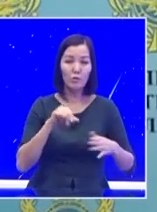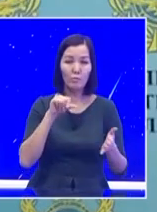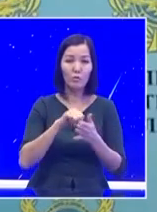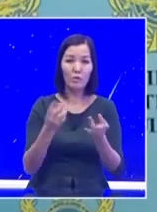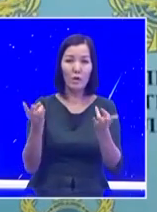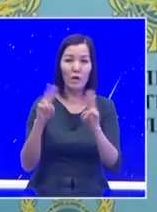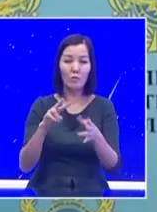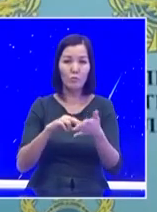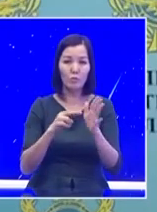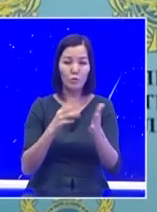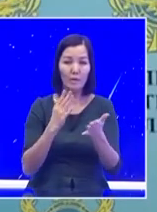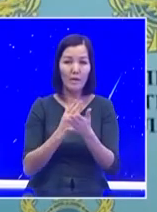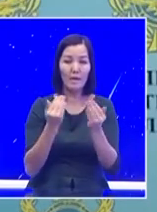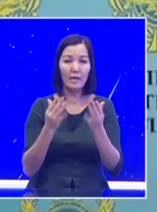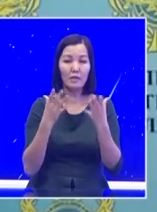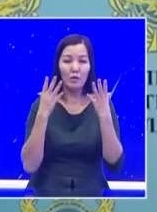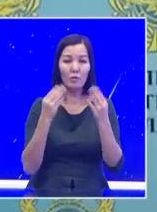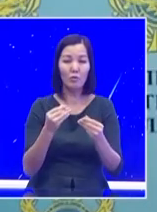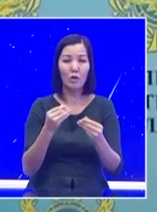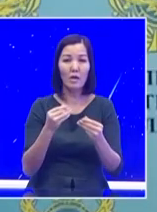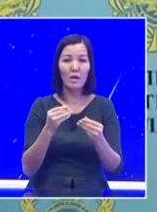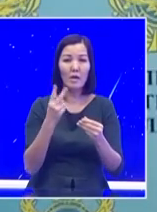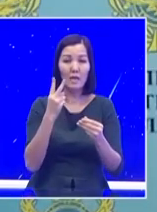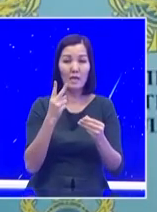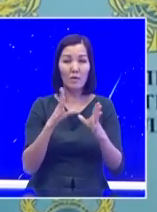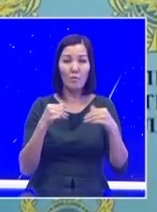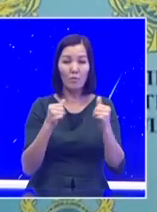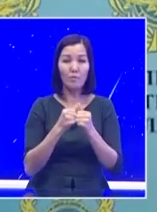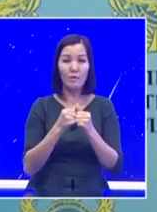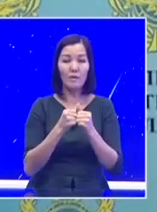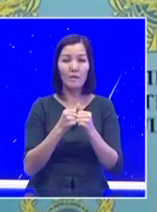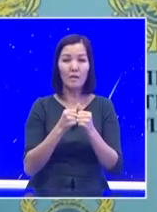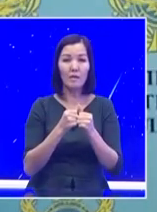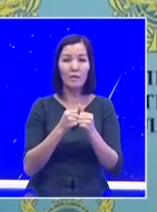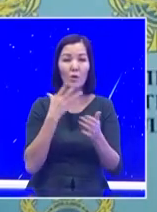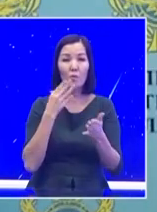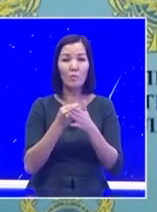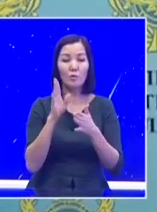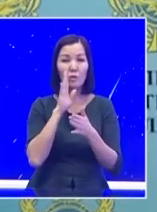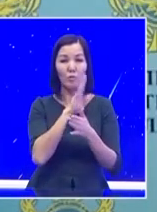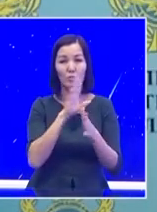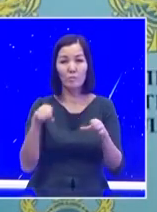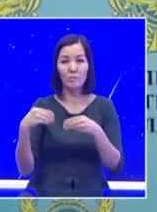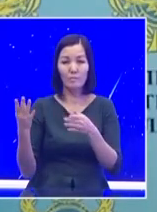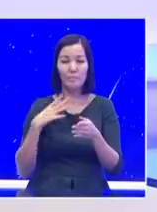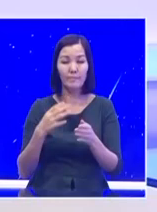сонда қалуды жоспарлаған. Қазіргі кезде 23 жастағы азамат пен оның 20 жастағы зайыбы туыстарына аман-есен